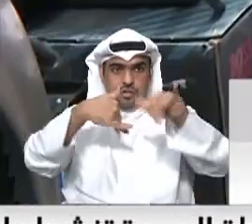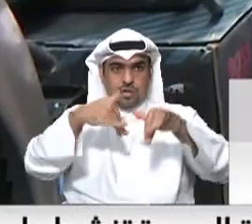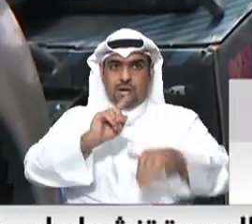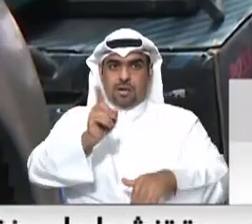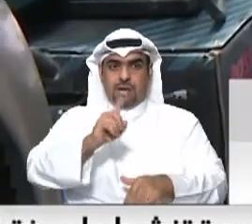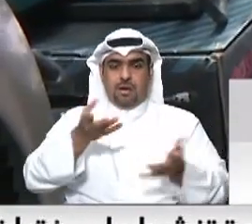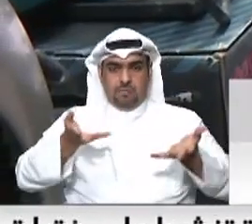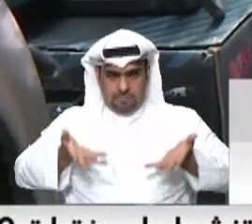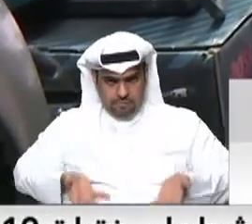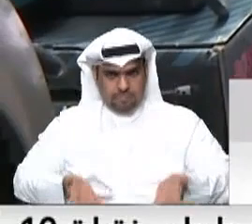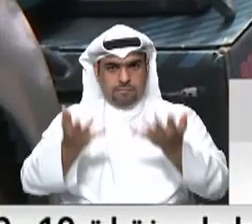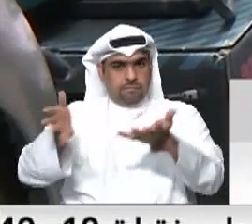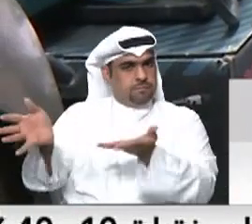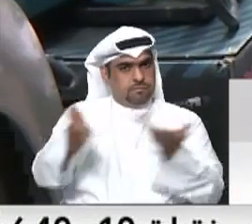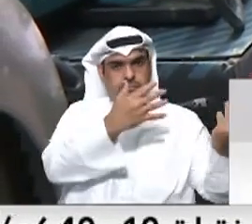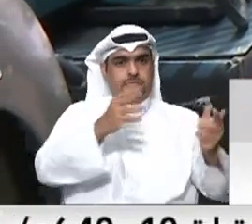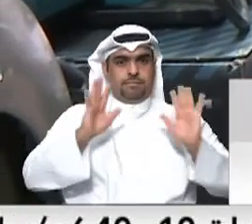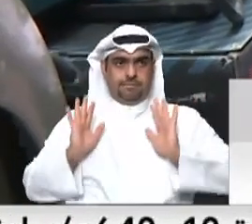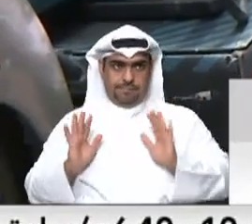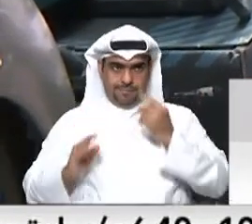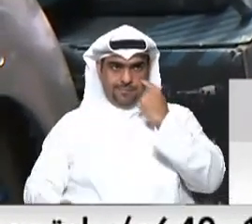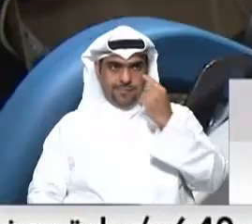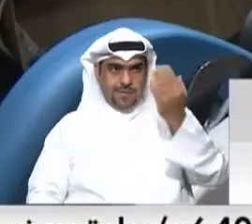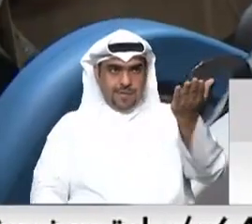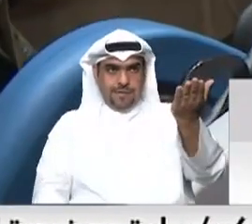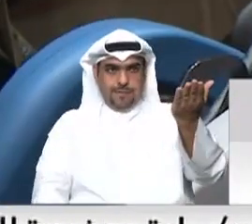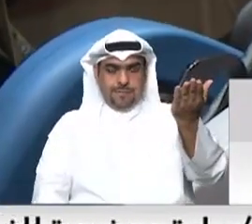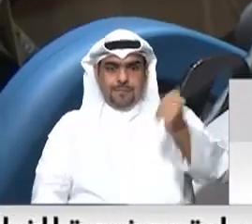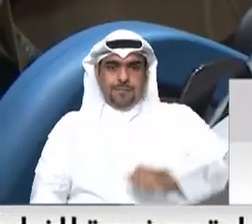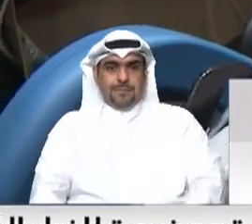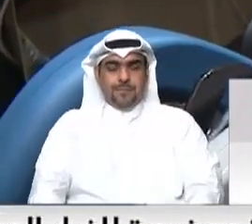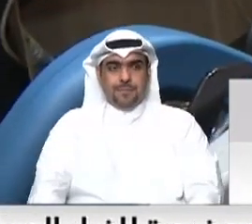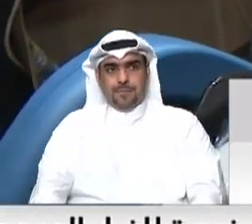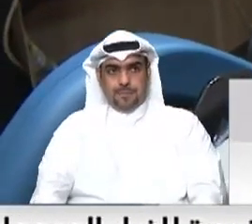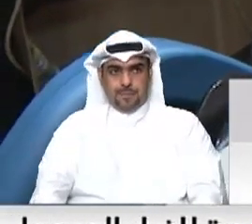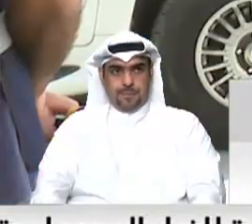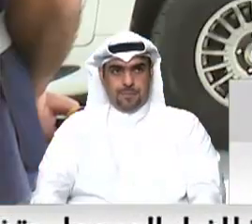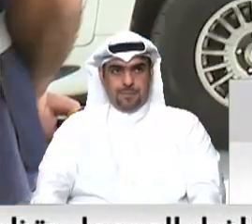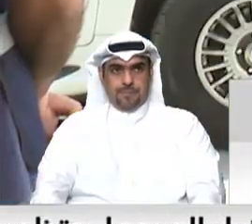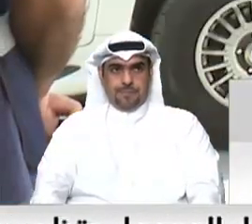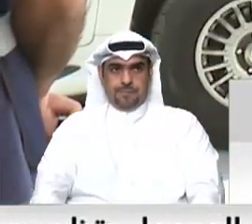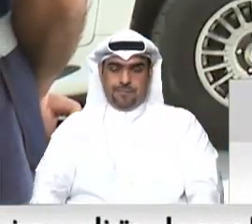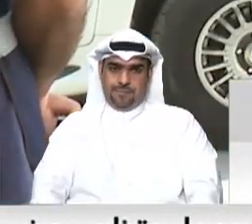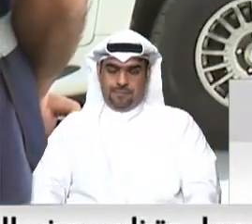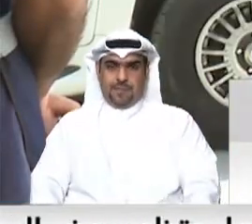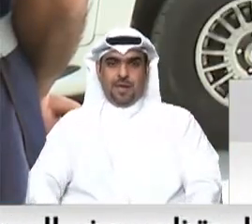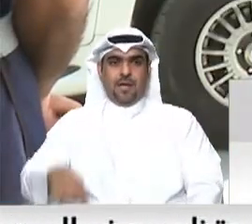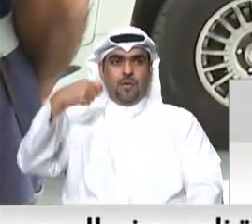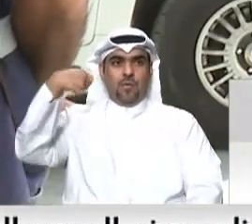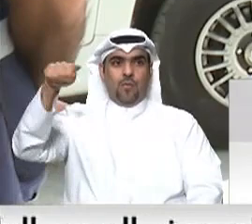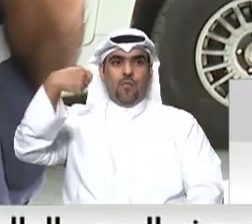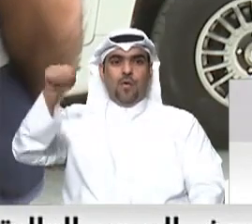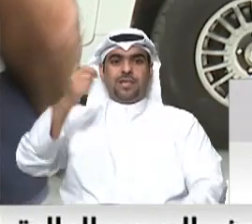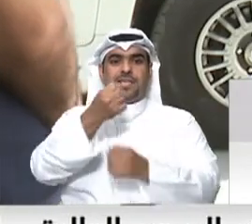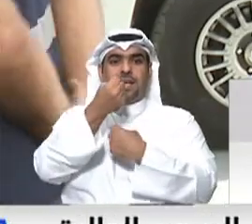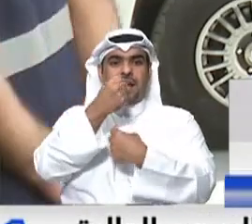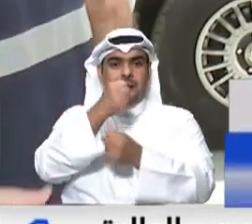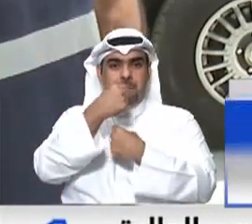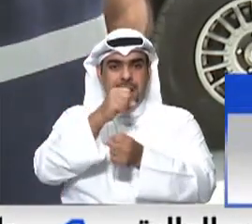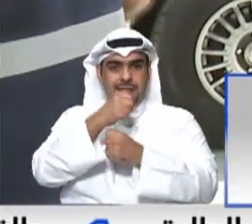العام لرفع مستوى النظافة العامة في البلاد. بتوجيهات من معالي وزير البلدية فهد